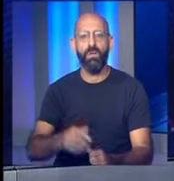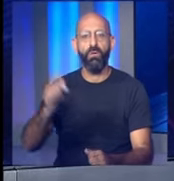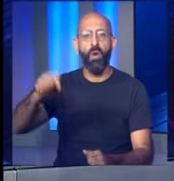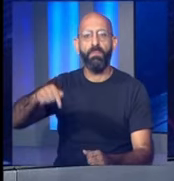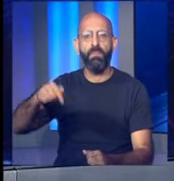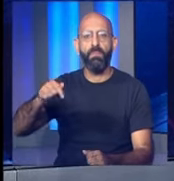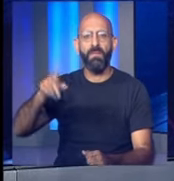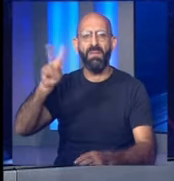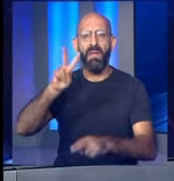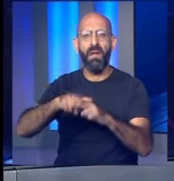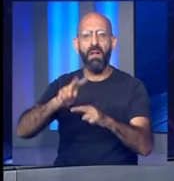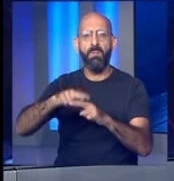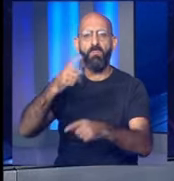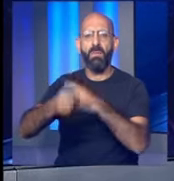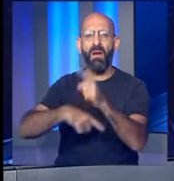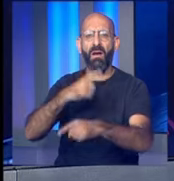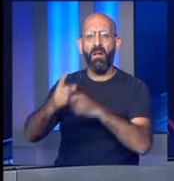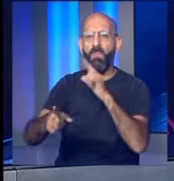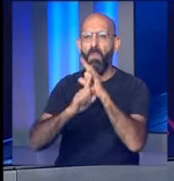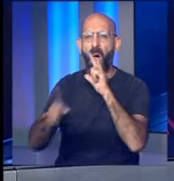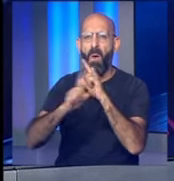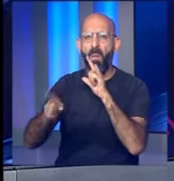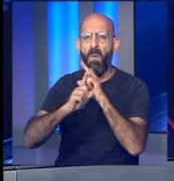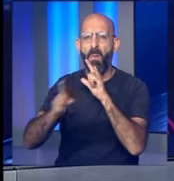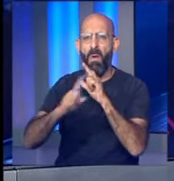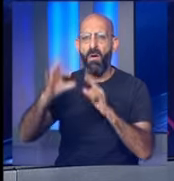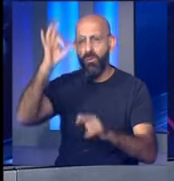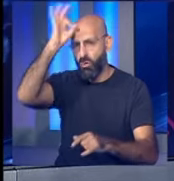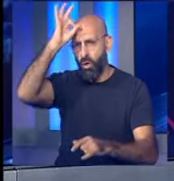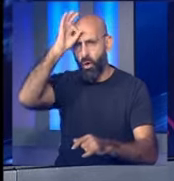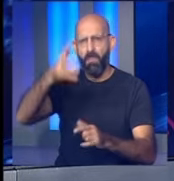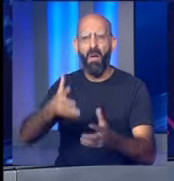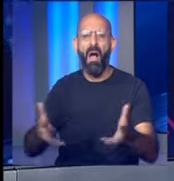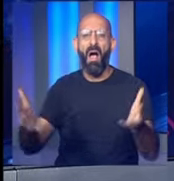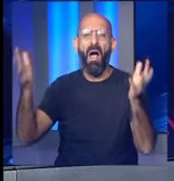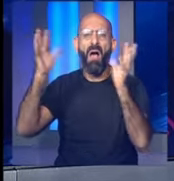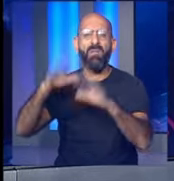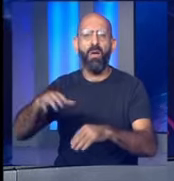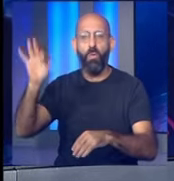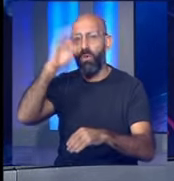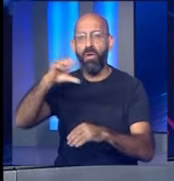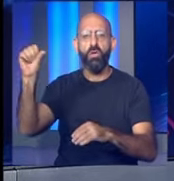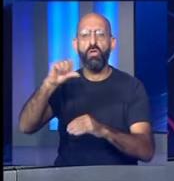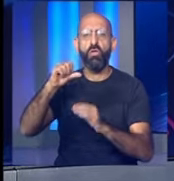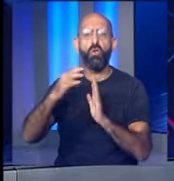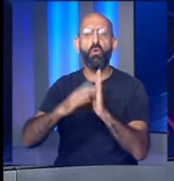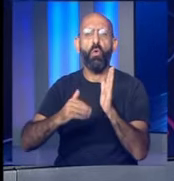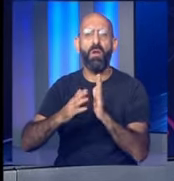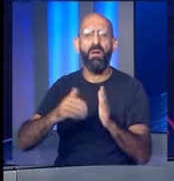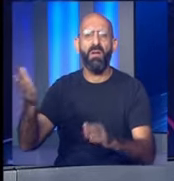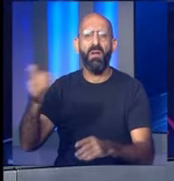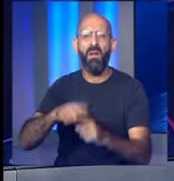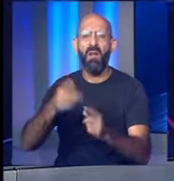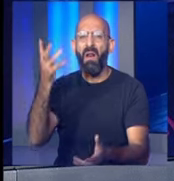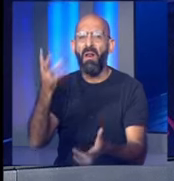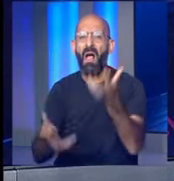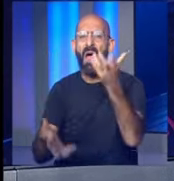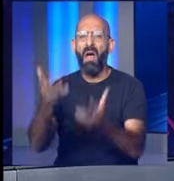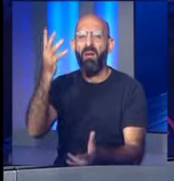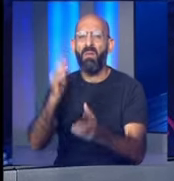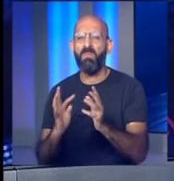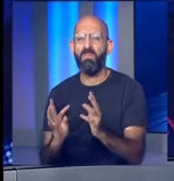يوم جهنمي على سيدة البحار. العدوان الإسرائيلي يستمر في غاراته في الجنوب ويسعرها